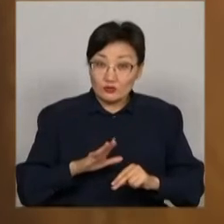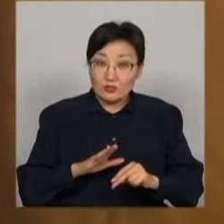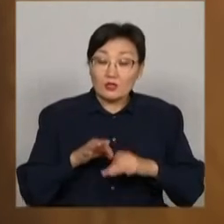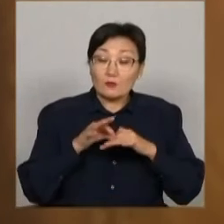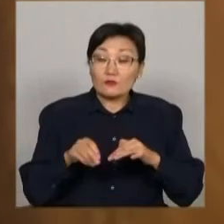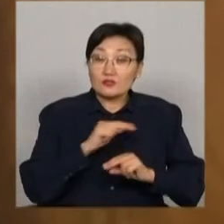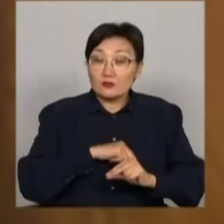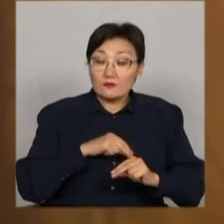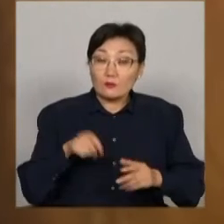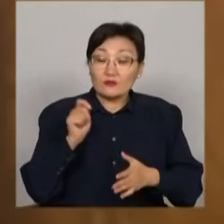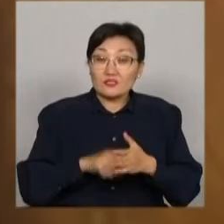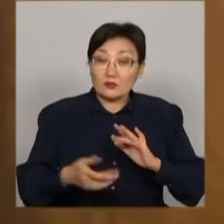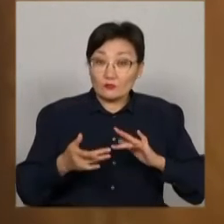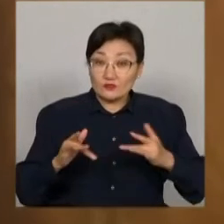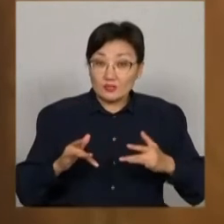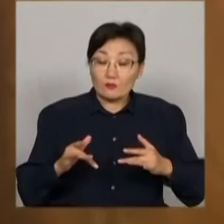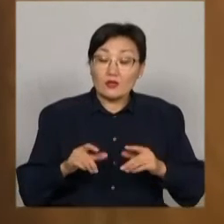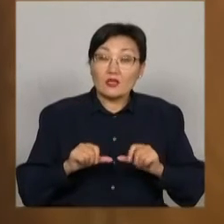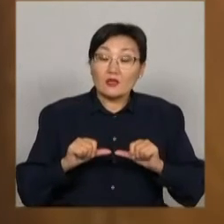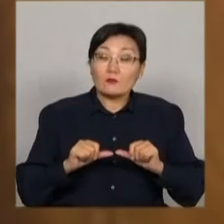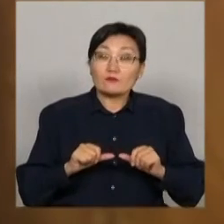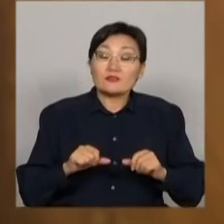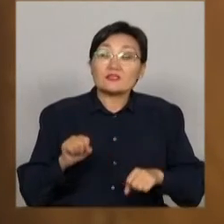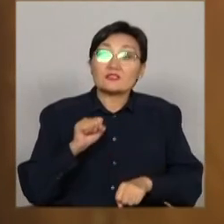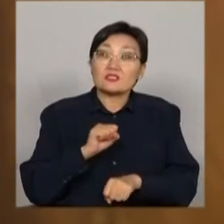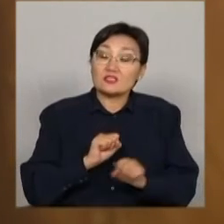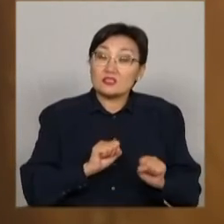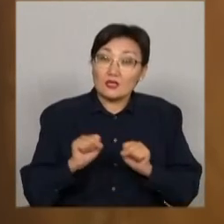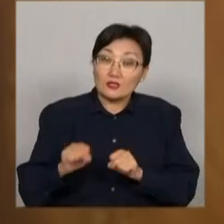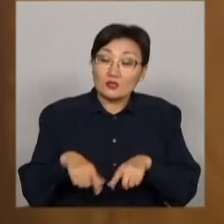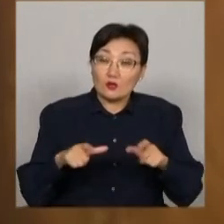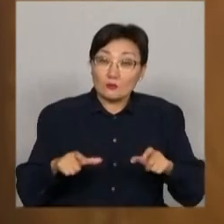Ведется работа по блокировке сайта и ограждению населения от опасности потери накоплений.